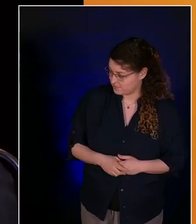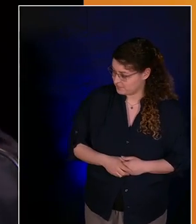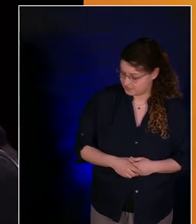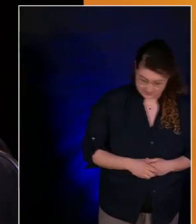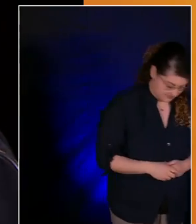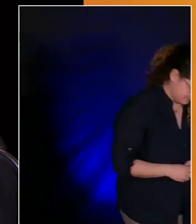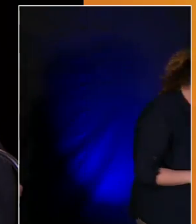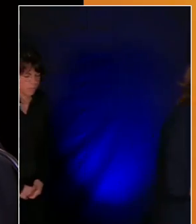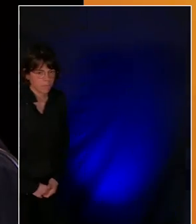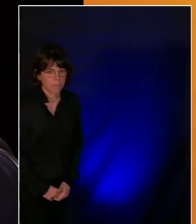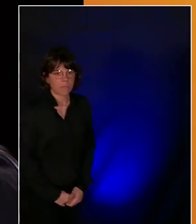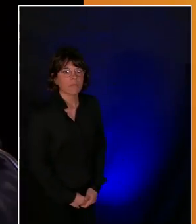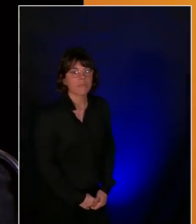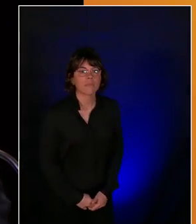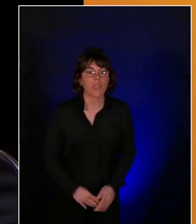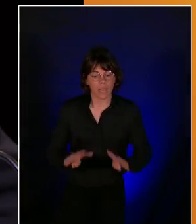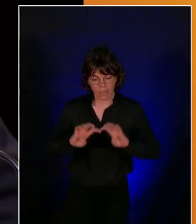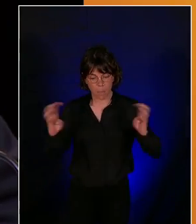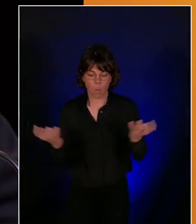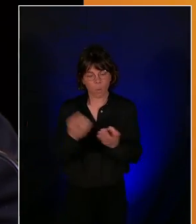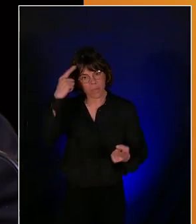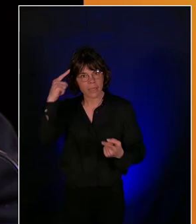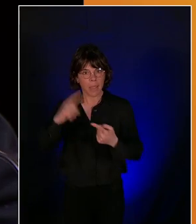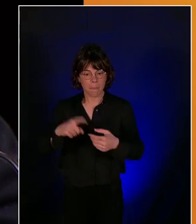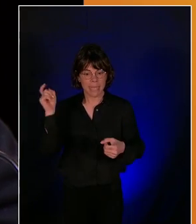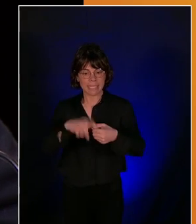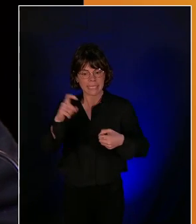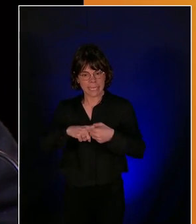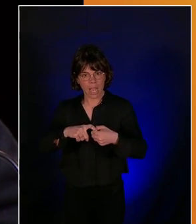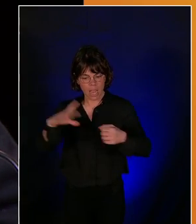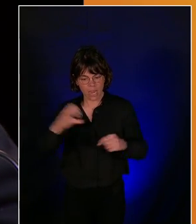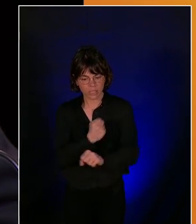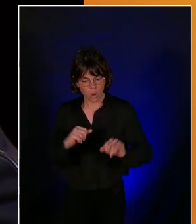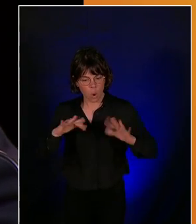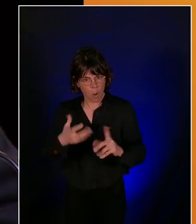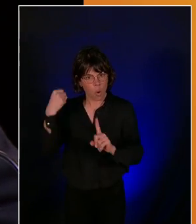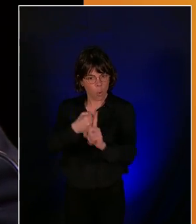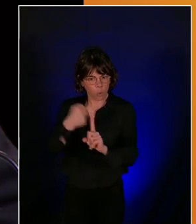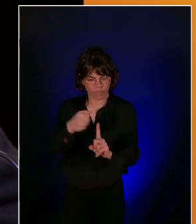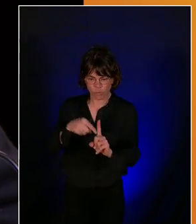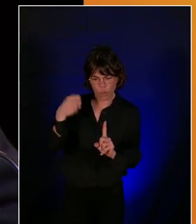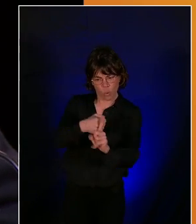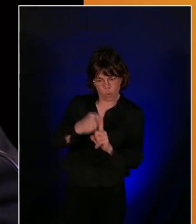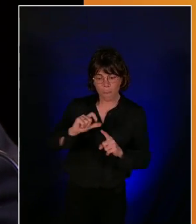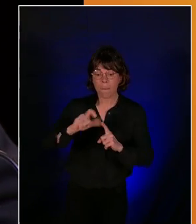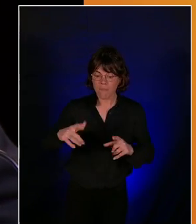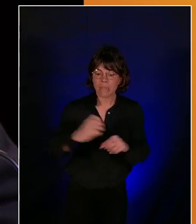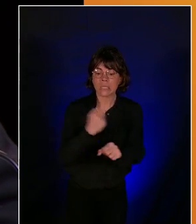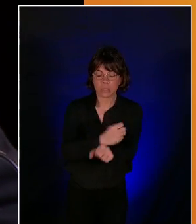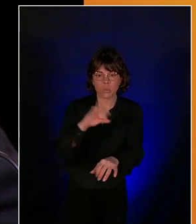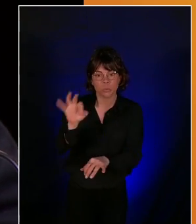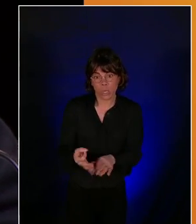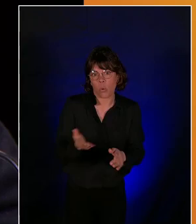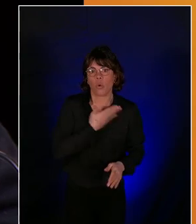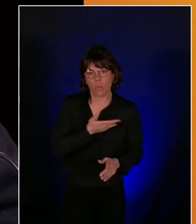table ronde donc sur le thème de syndicat et Lutes gagnante alors les Lutes il faut qu'elles soi gagnantees et elles le sont de plus en plus P